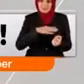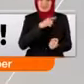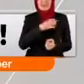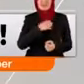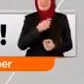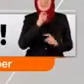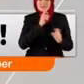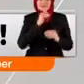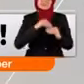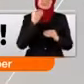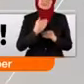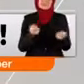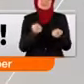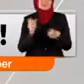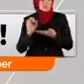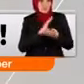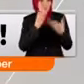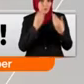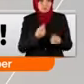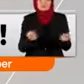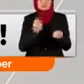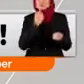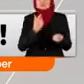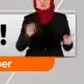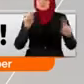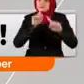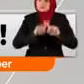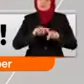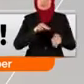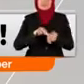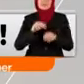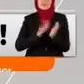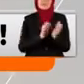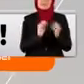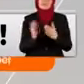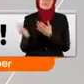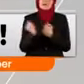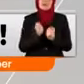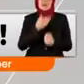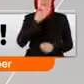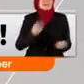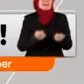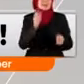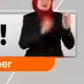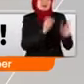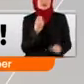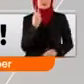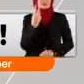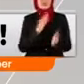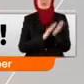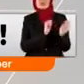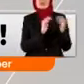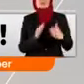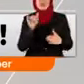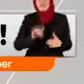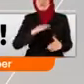çıkartılırsa çalıştığı yıl kadar kıdem tazminatı alabilir burada şöyle bir durum var emekli çalışan lar çift tazminat alma hakları var O